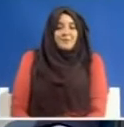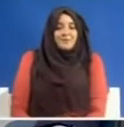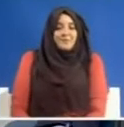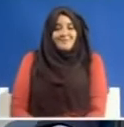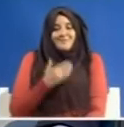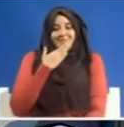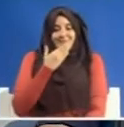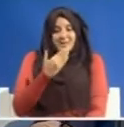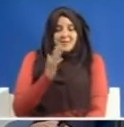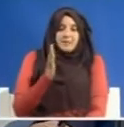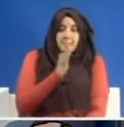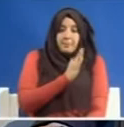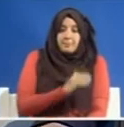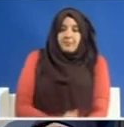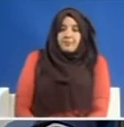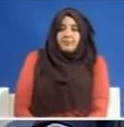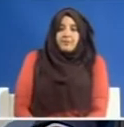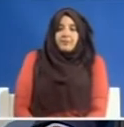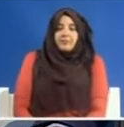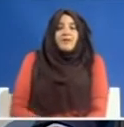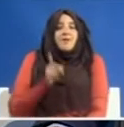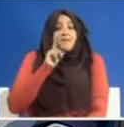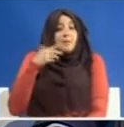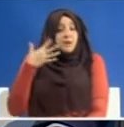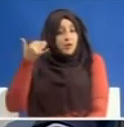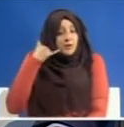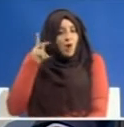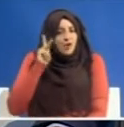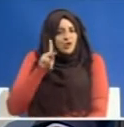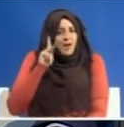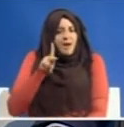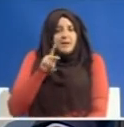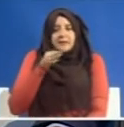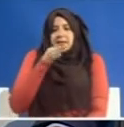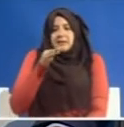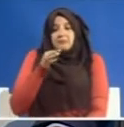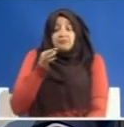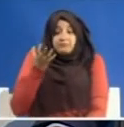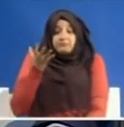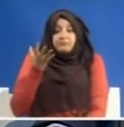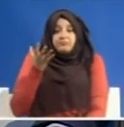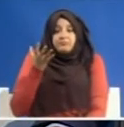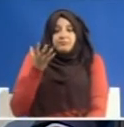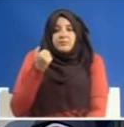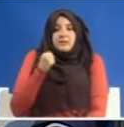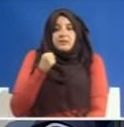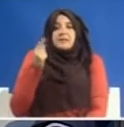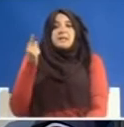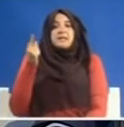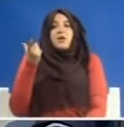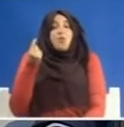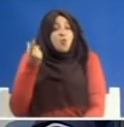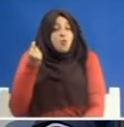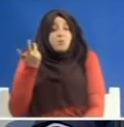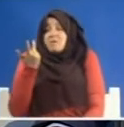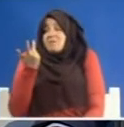جزيلا وحسن الله عليك فضلك الشيخ. أمت الله من خنشلة دكتور عبد القادر، سؤالها غريب عن يعني علاقتها بزوجها، تقول